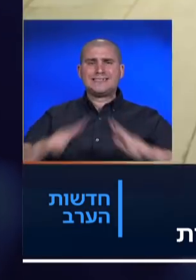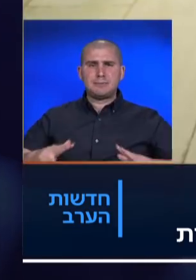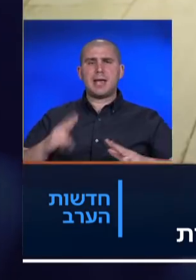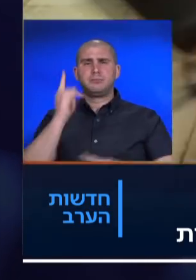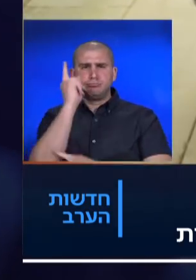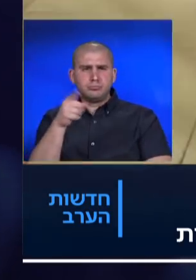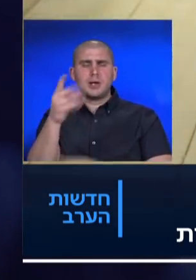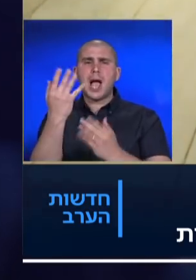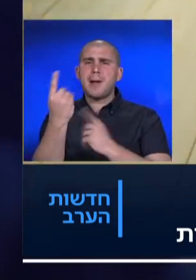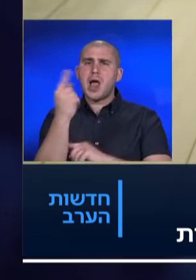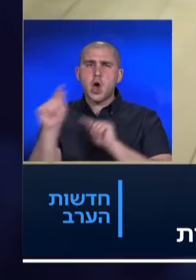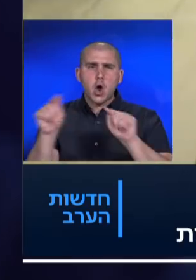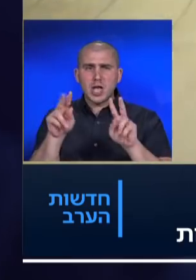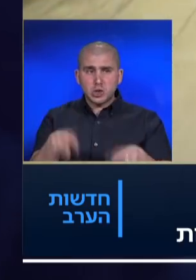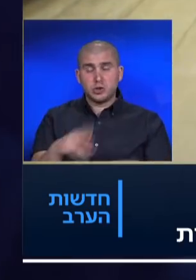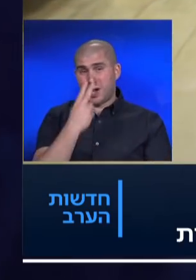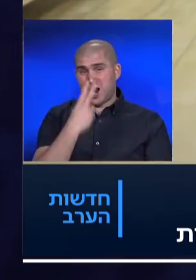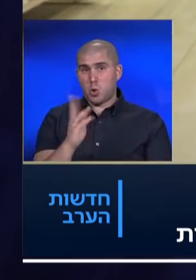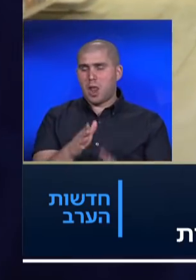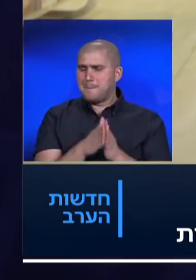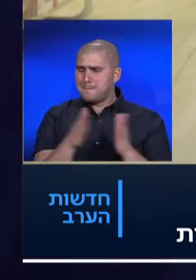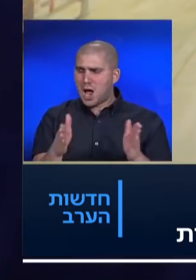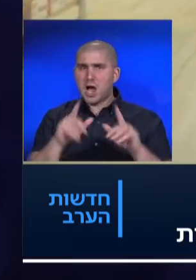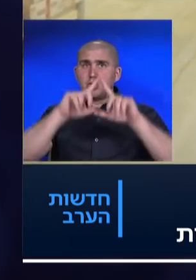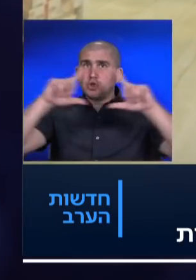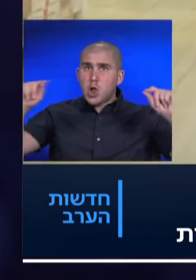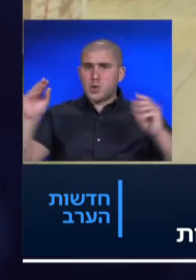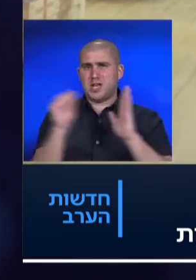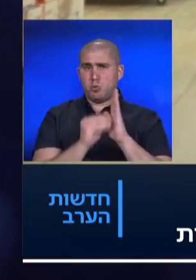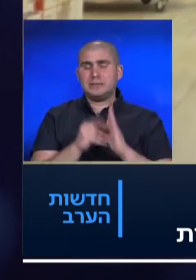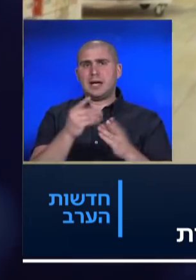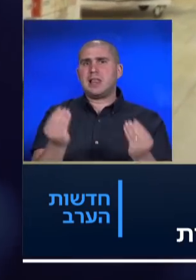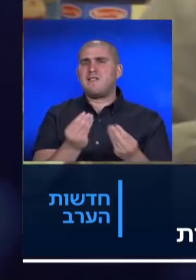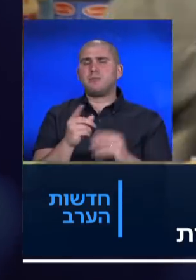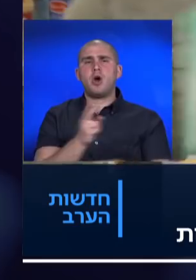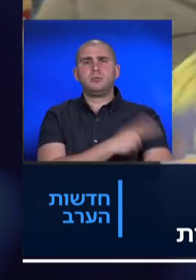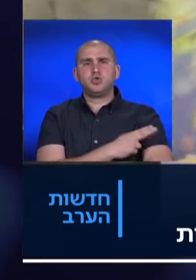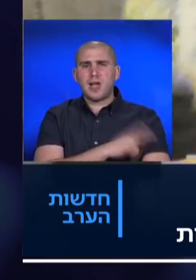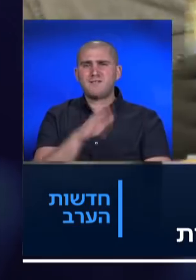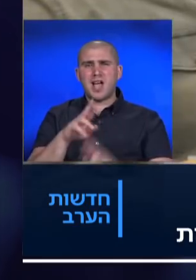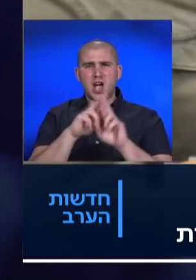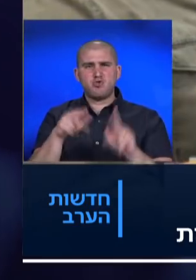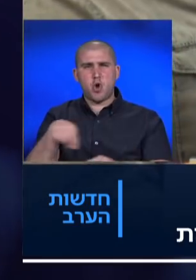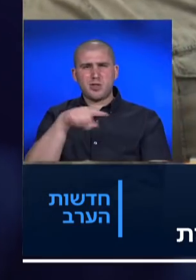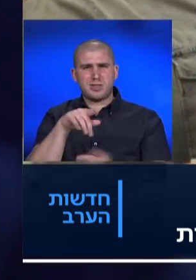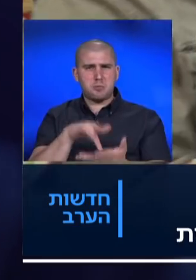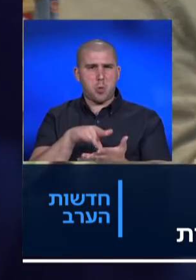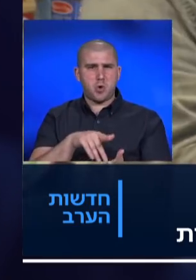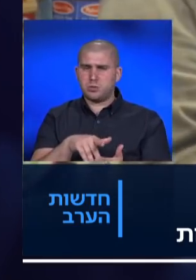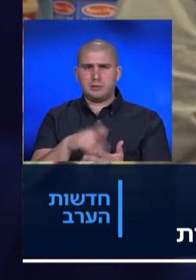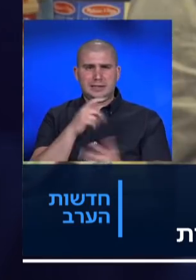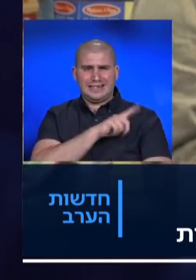רגע נתון, כמו שראינו, עד מרחק ושילוט ורישום, וזה דברים שהמשטרה והרשויות המקומיות התקשו להתעסק